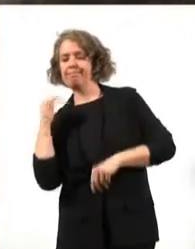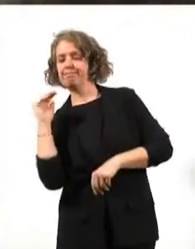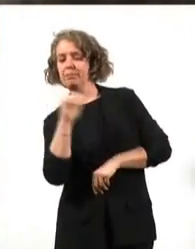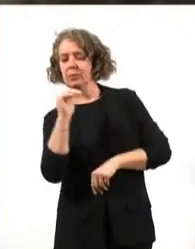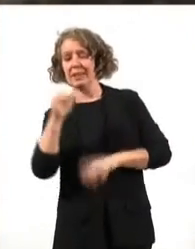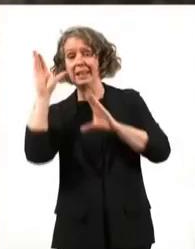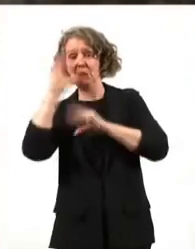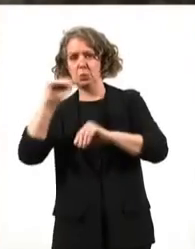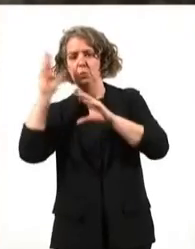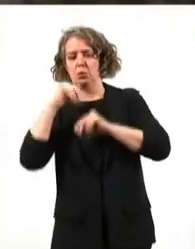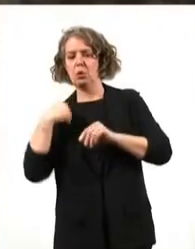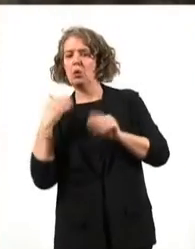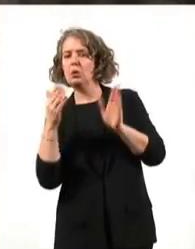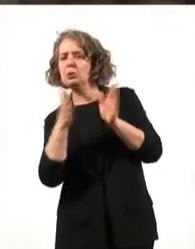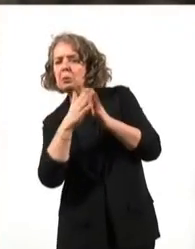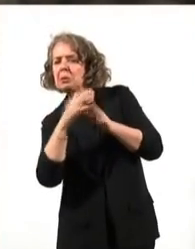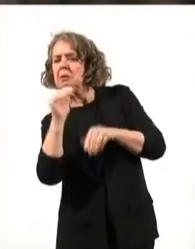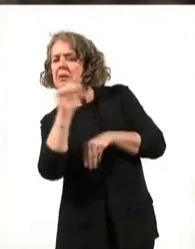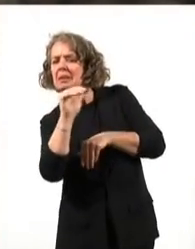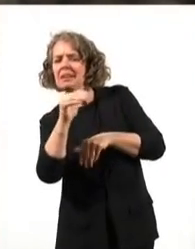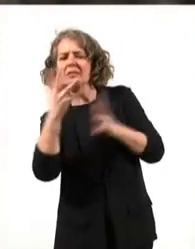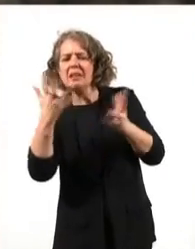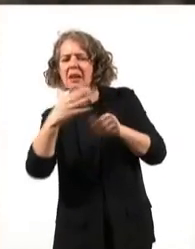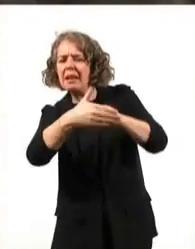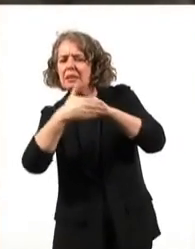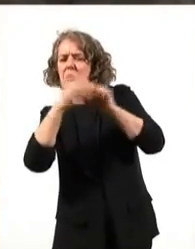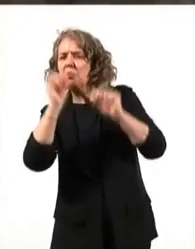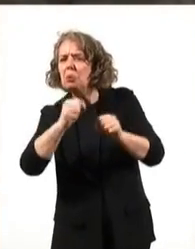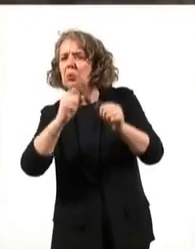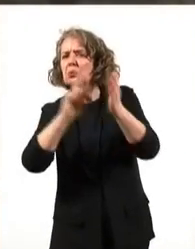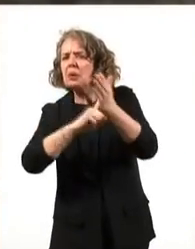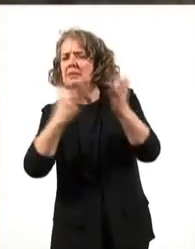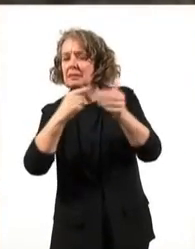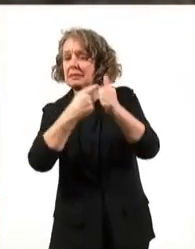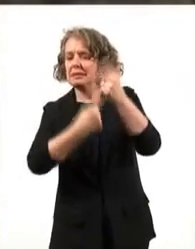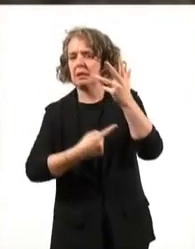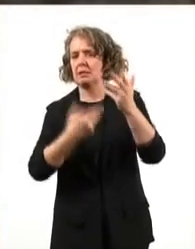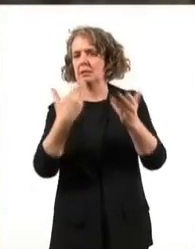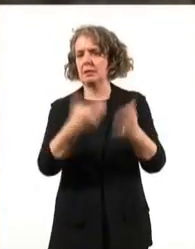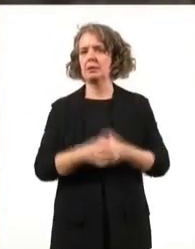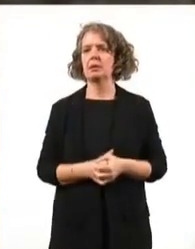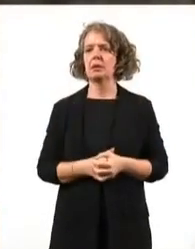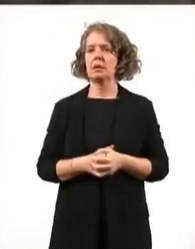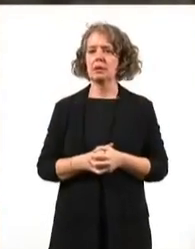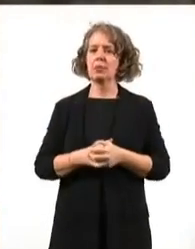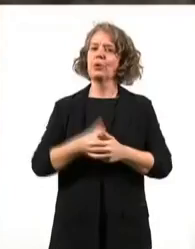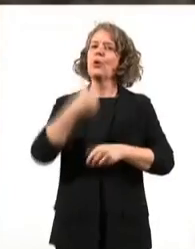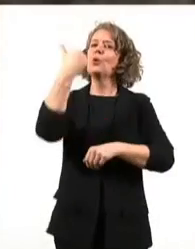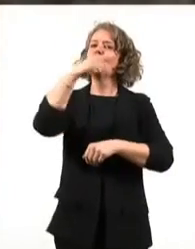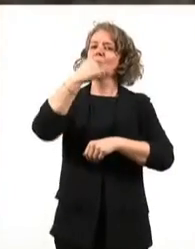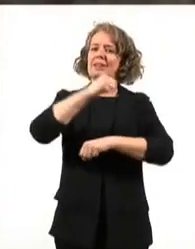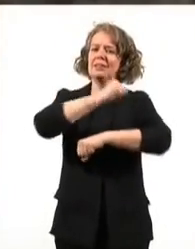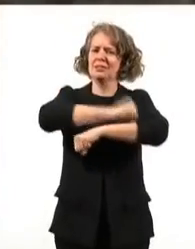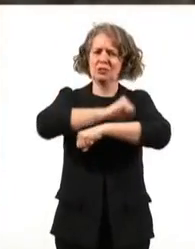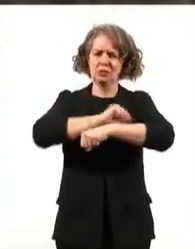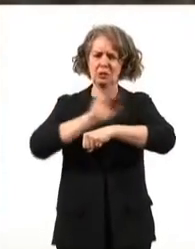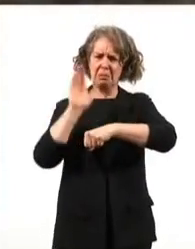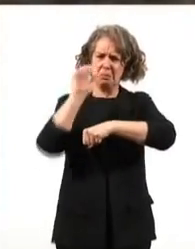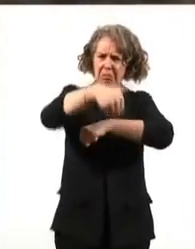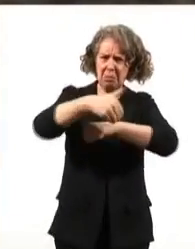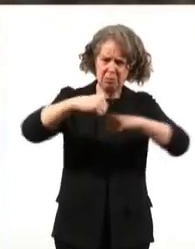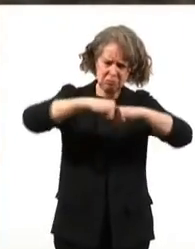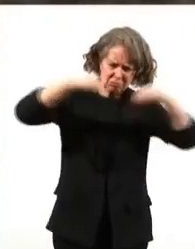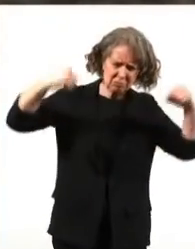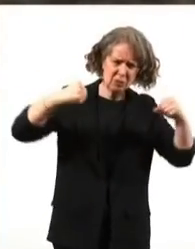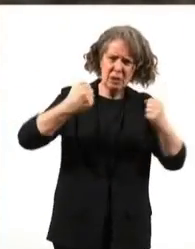pour les étudiants en tout cas, pour pouvoir accéder à ces aides-là. C'est-à-dire que derrière le guichet unique, il y avait toujours autant de services, autant